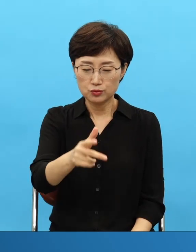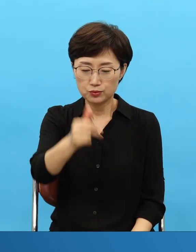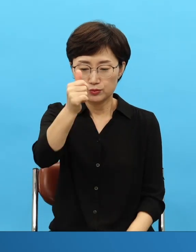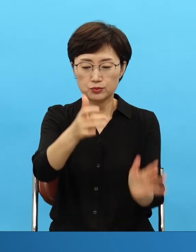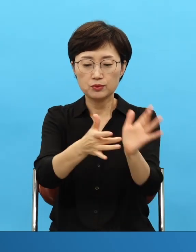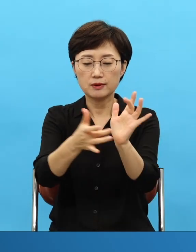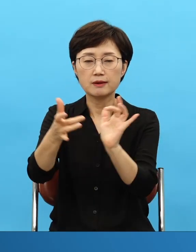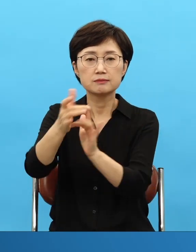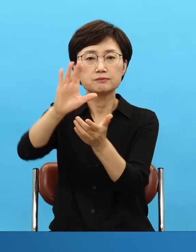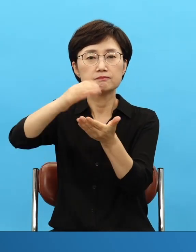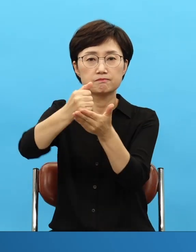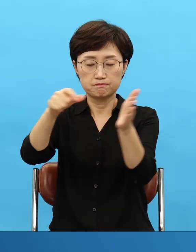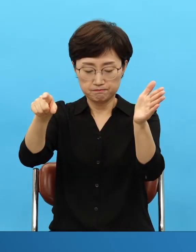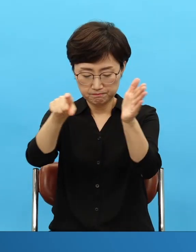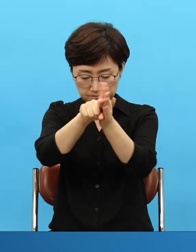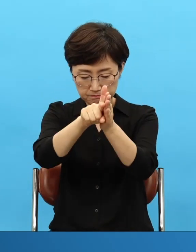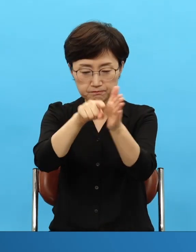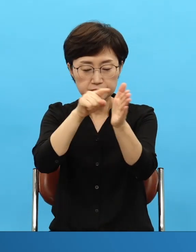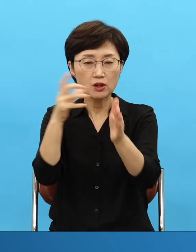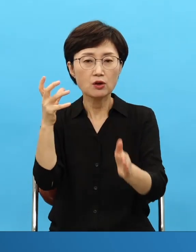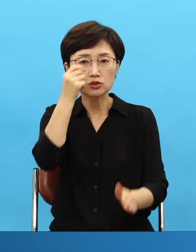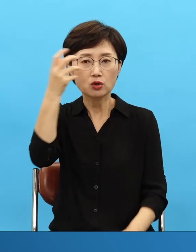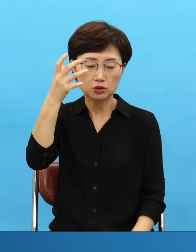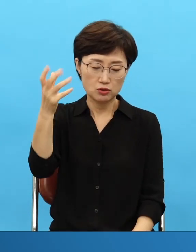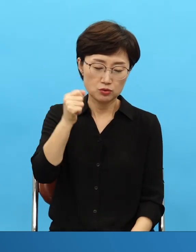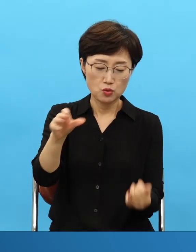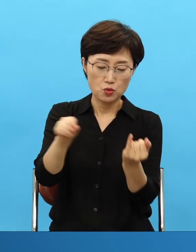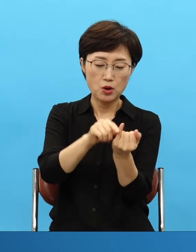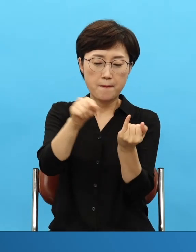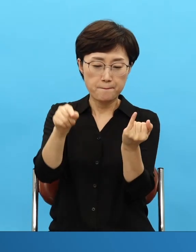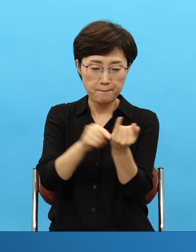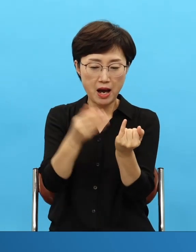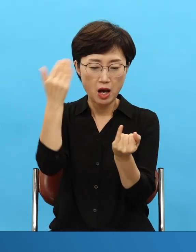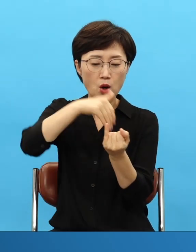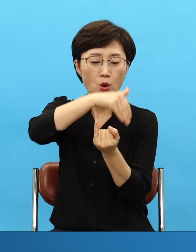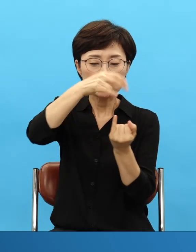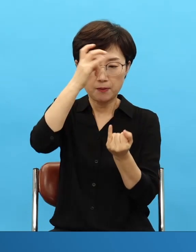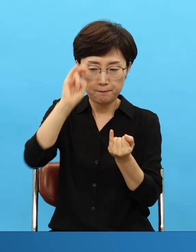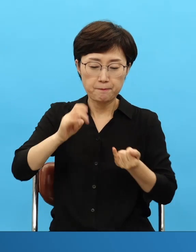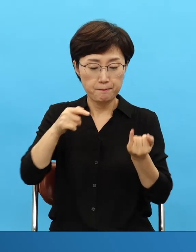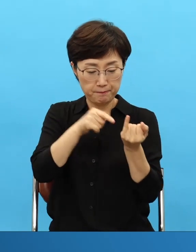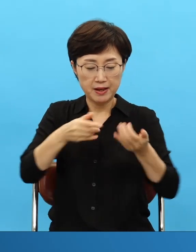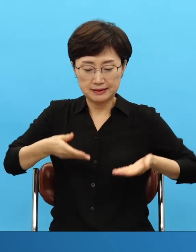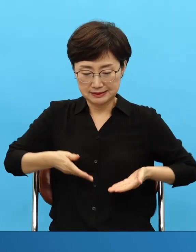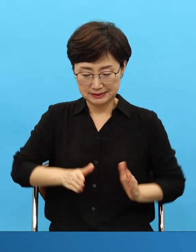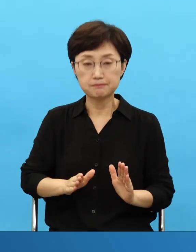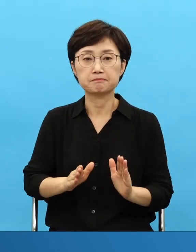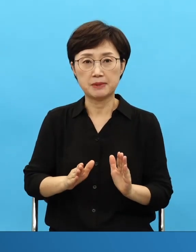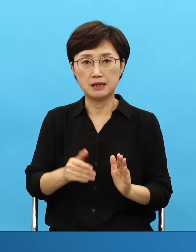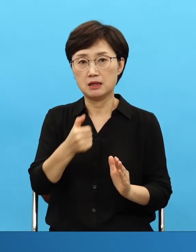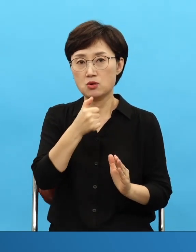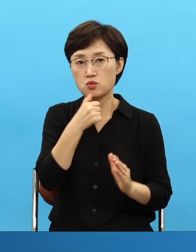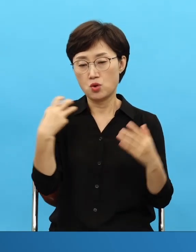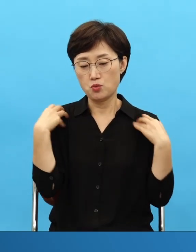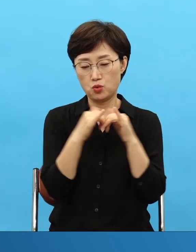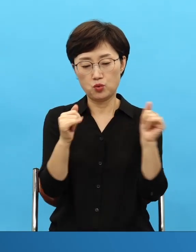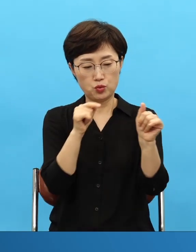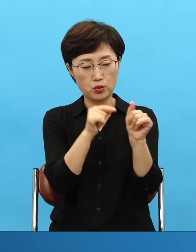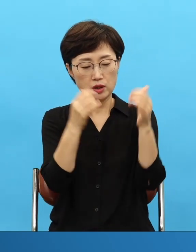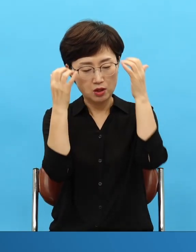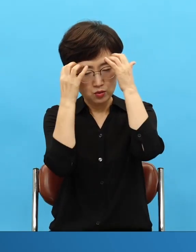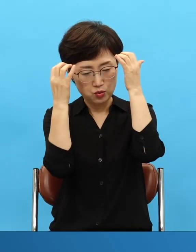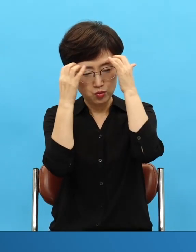그 외아들 우리 주 예수 그리스도를 믿사오니 이는 성령으로 잉태하사 동정녀 마리아에게